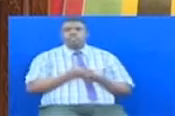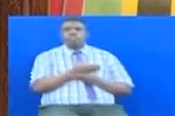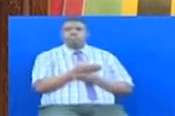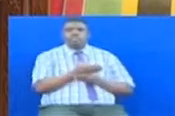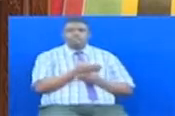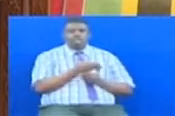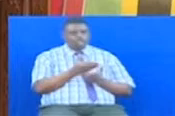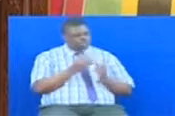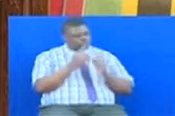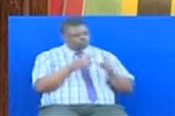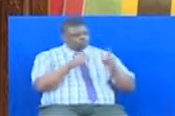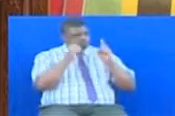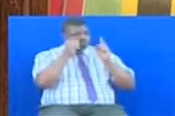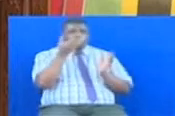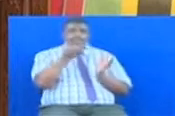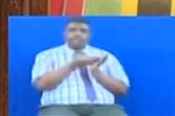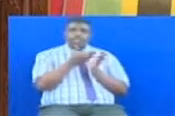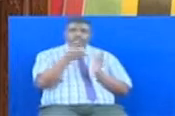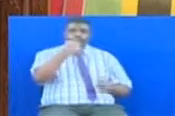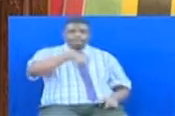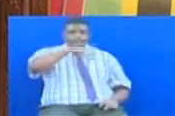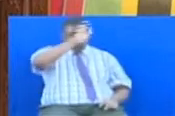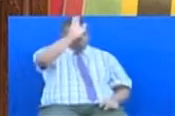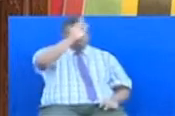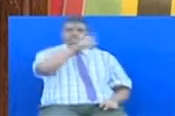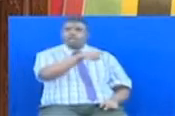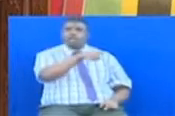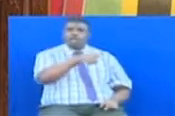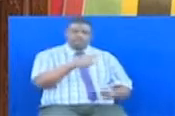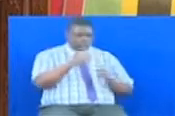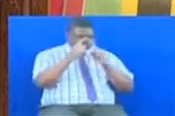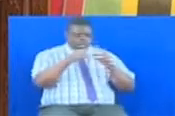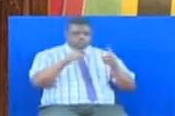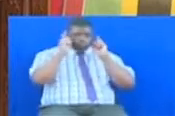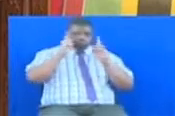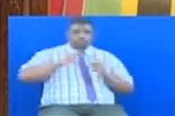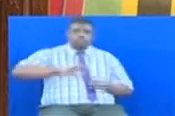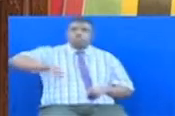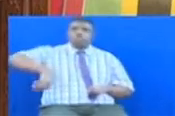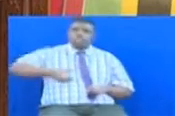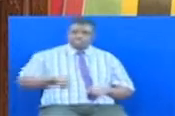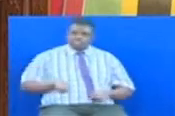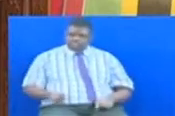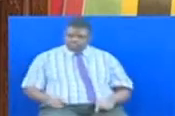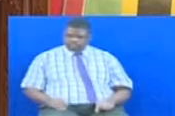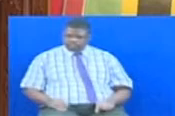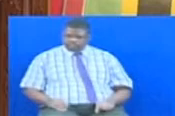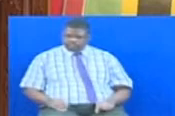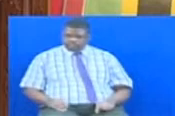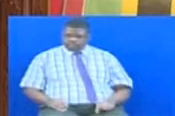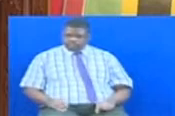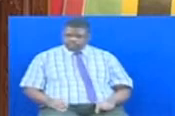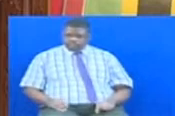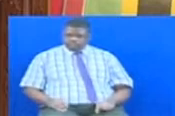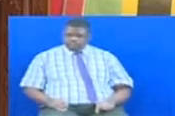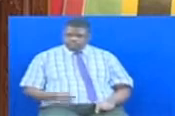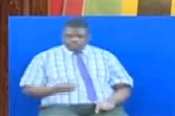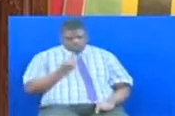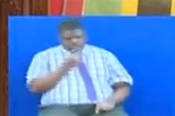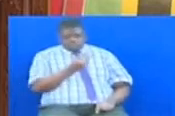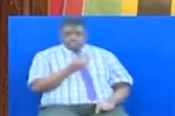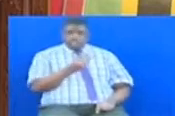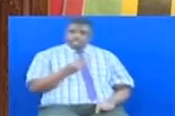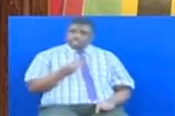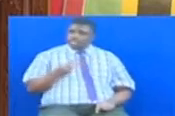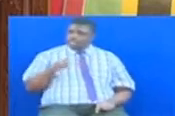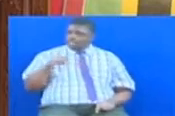anachopendekeza mwenzetu cha kuangalia waizi vizuri wasiweze kuipenyeza mali popote. Ukiangalia MSD kuna